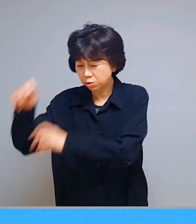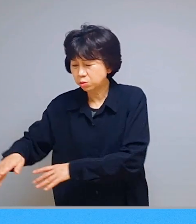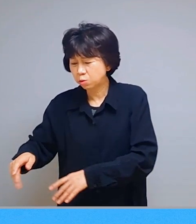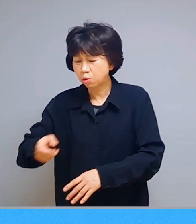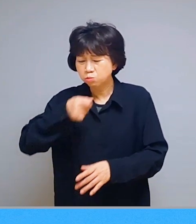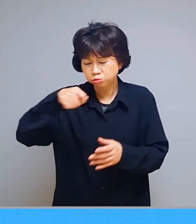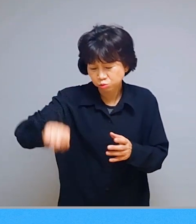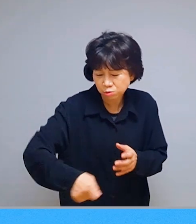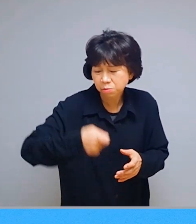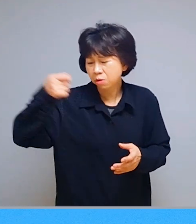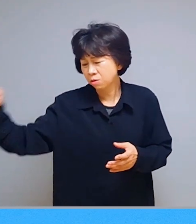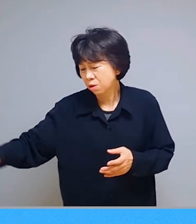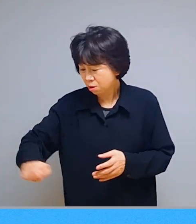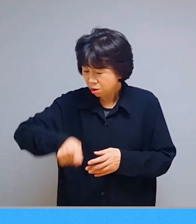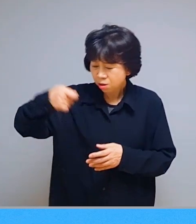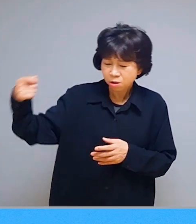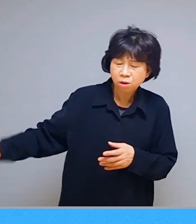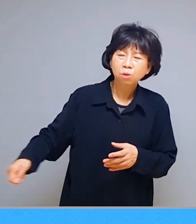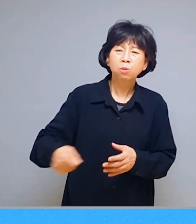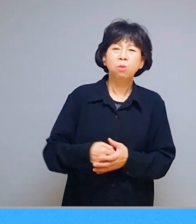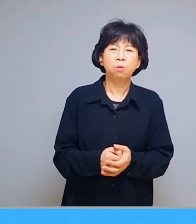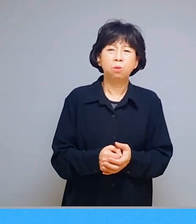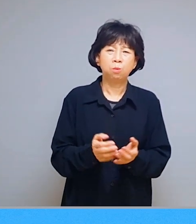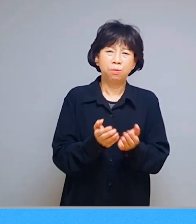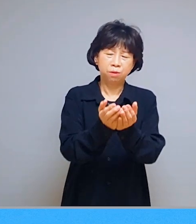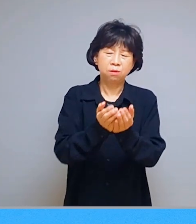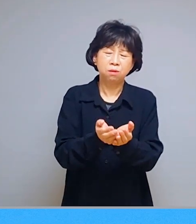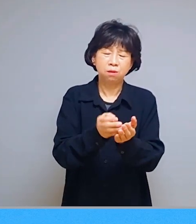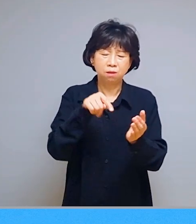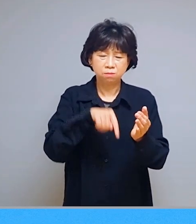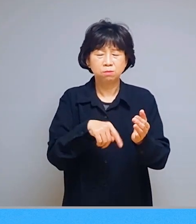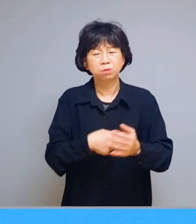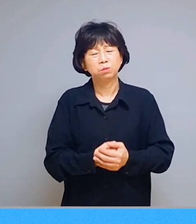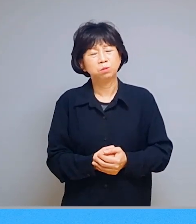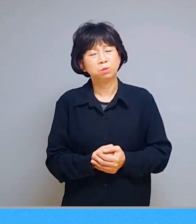배의 기구들마저도 다 바다에 던지는 겁니다.